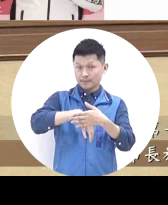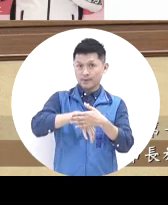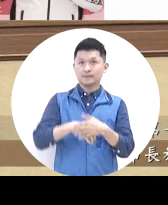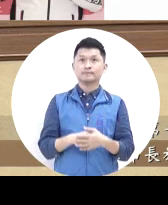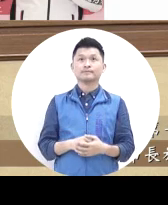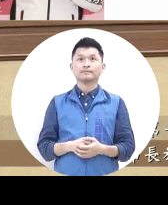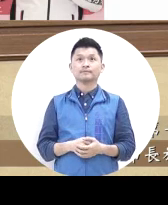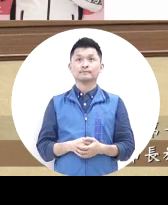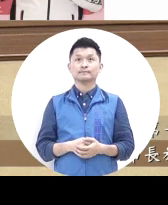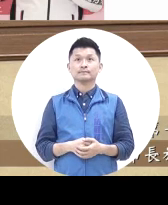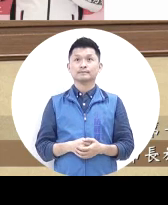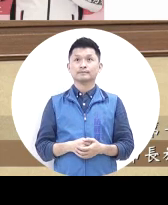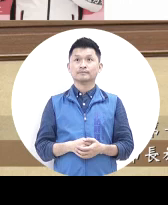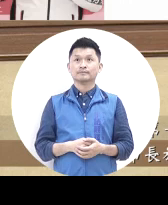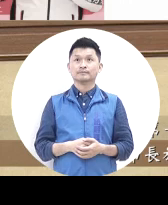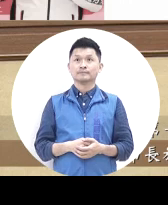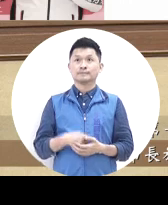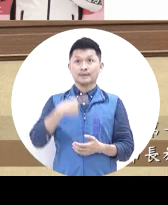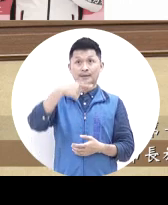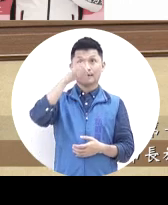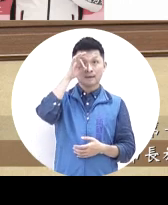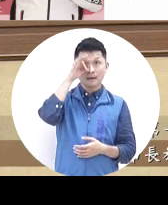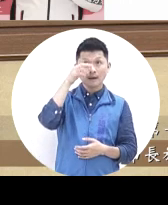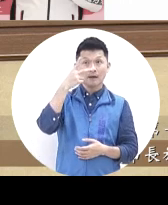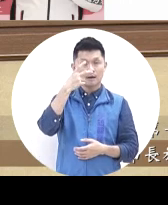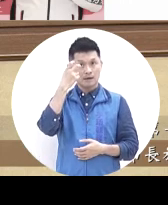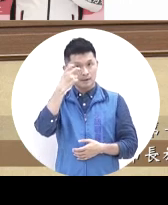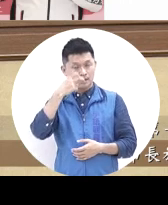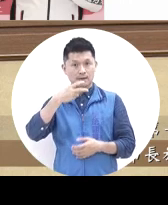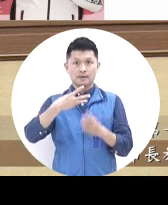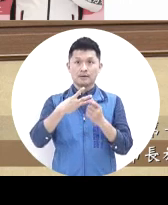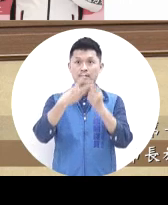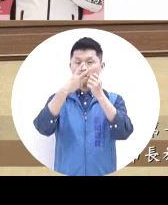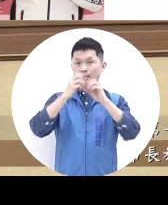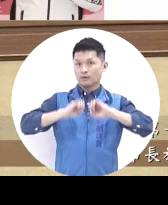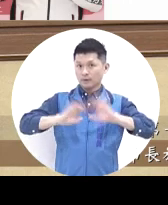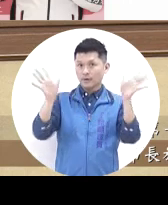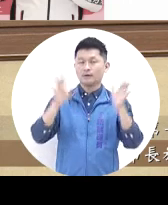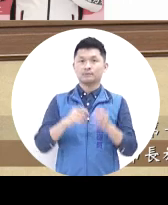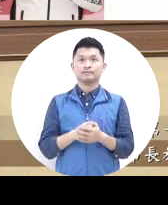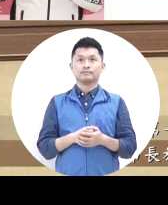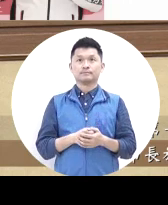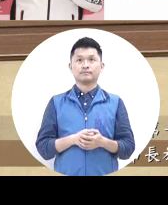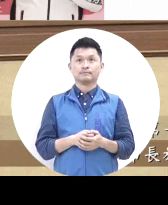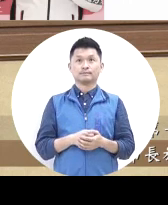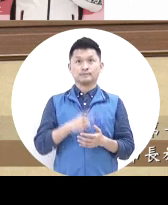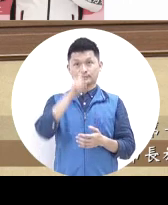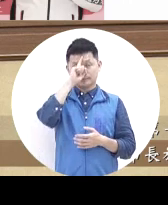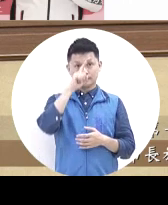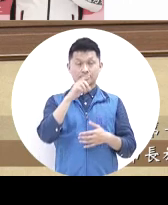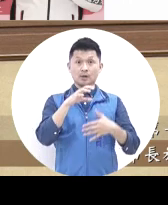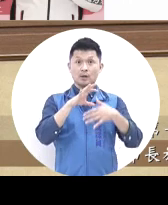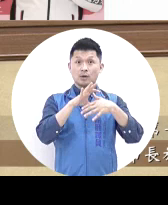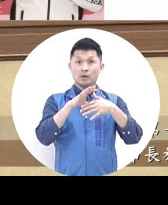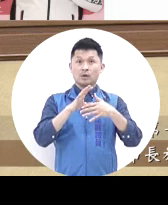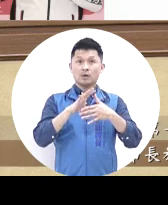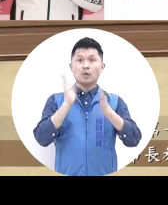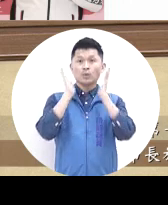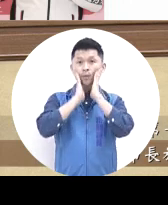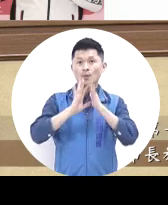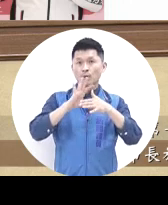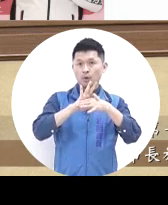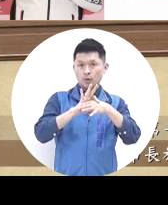验三公告的原则。我们希望智力厨房从今年的采购瘦肉精快筛试